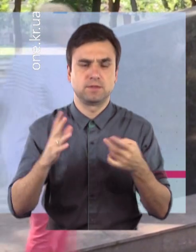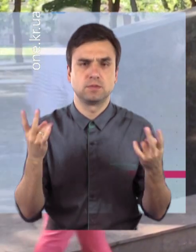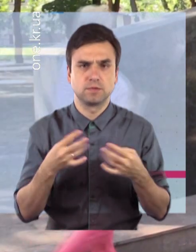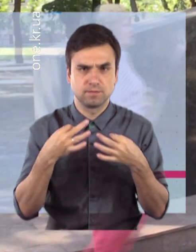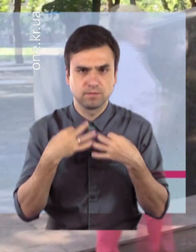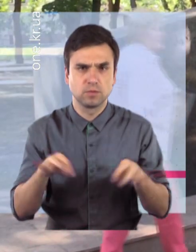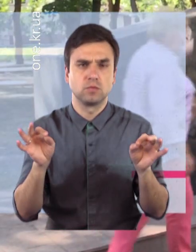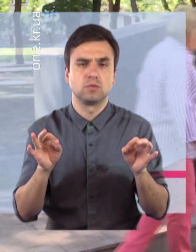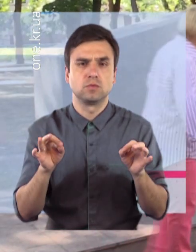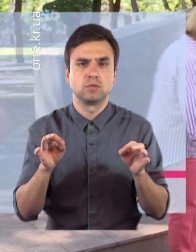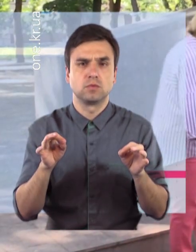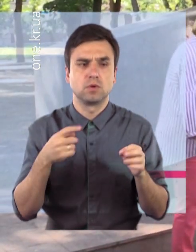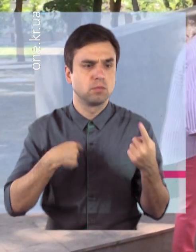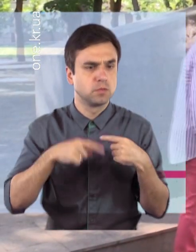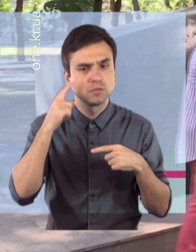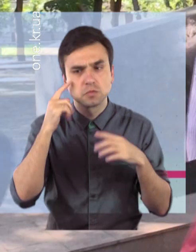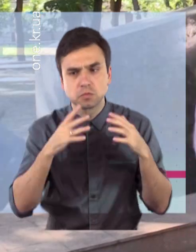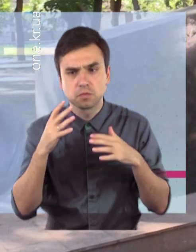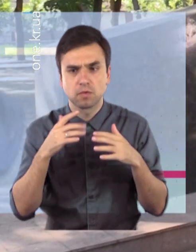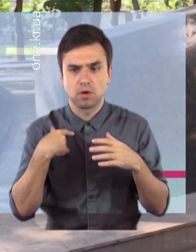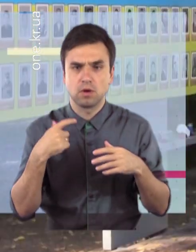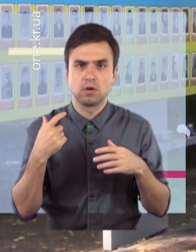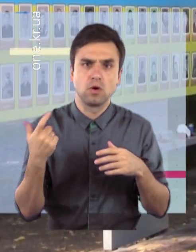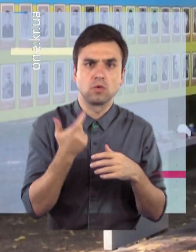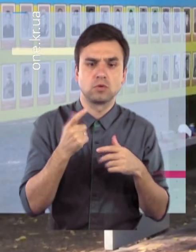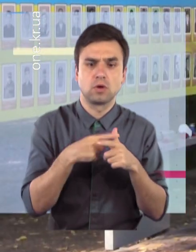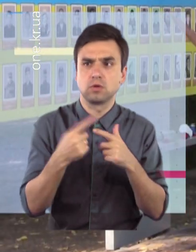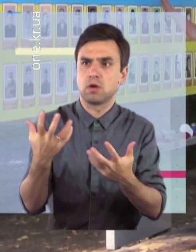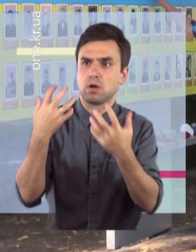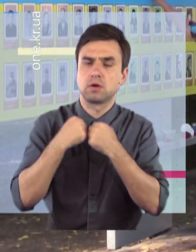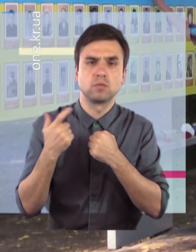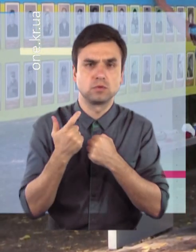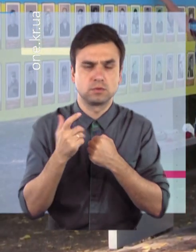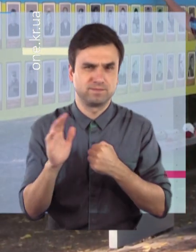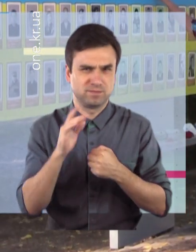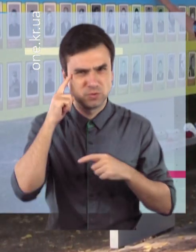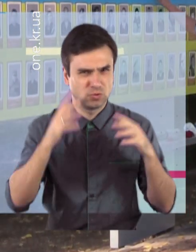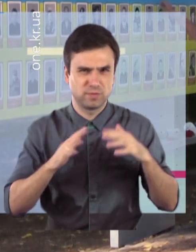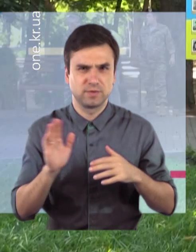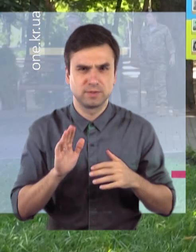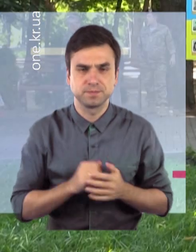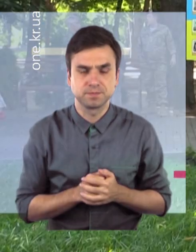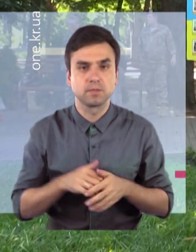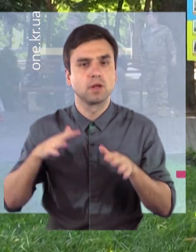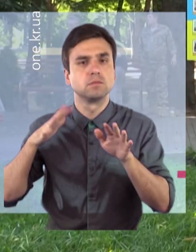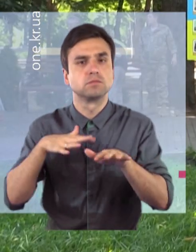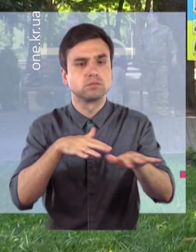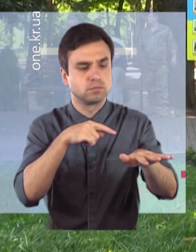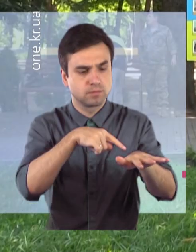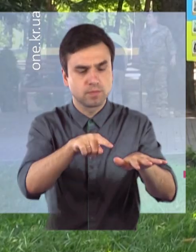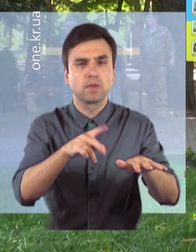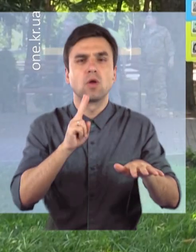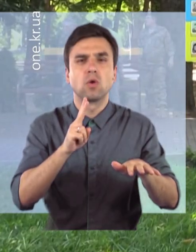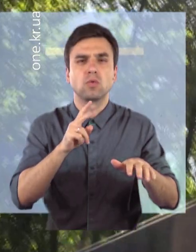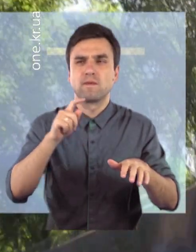щоб в нас не було ніяких сумнівів, що Україна сталася і назавжди. Серед учасників маршу не лише волонтери та ветерани, а також люди, які